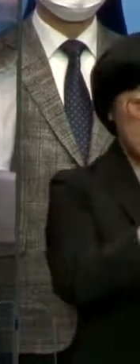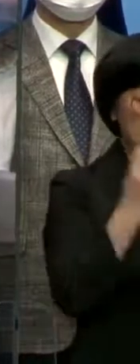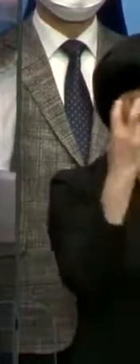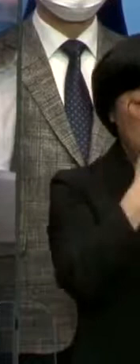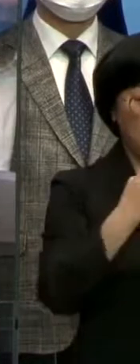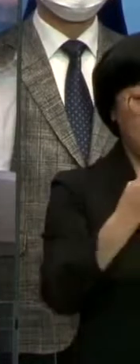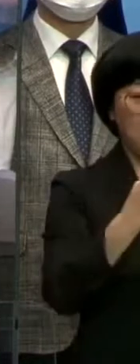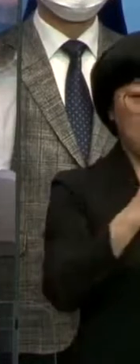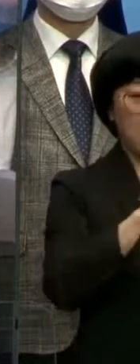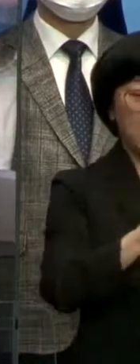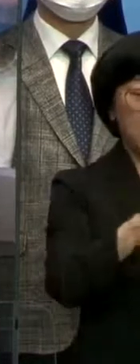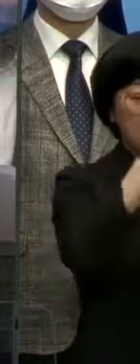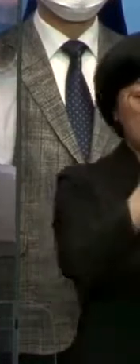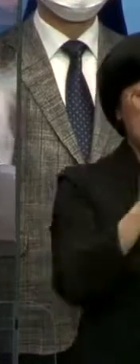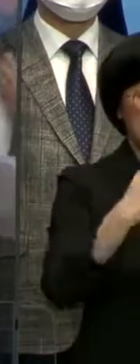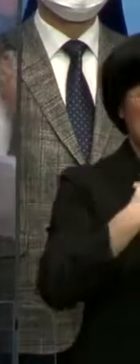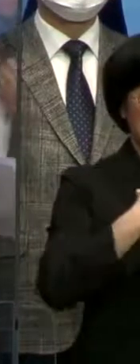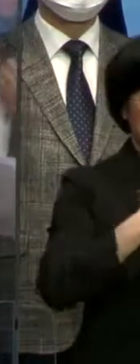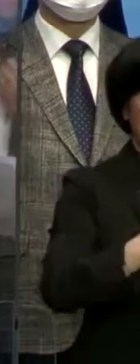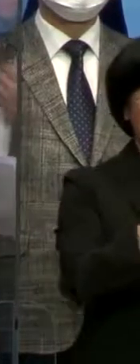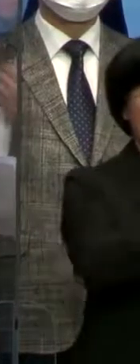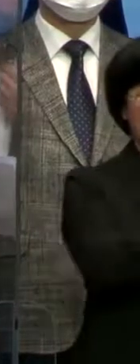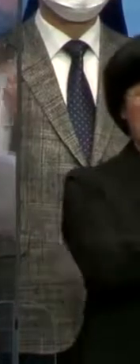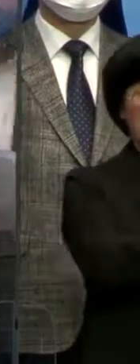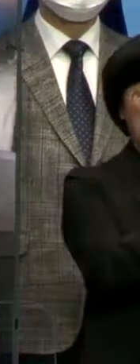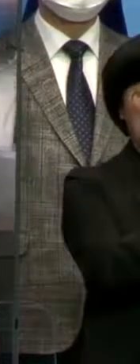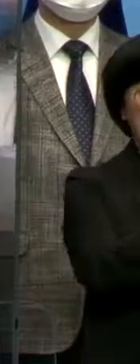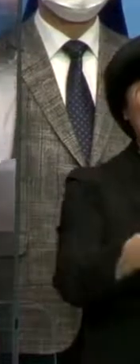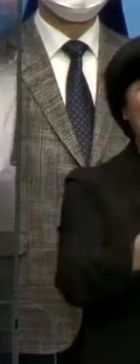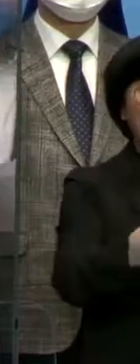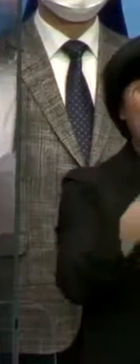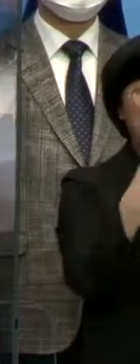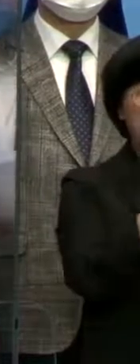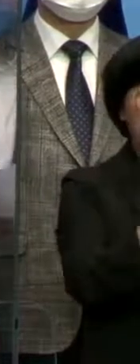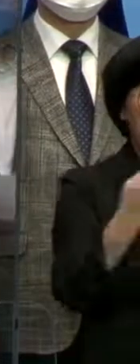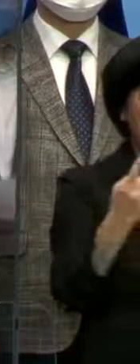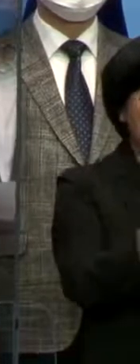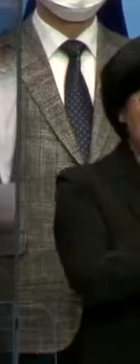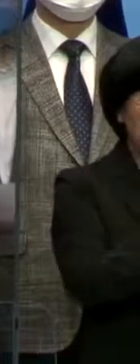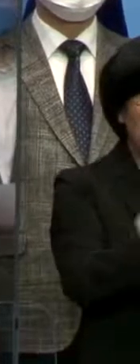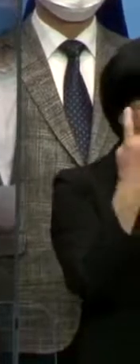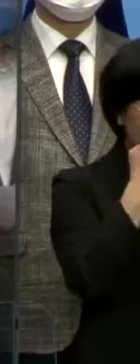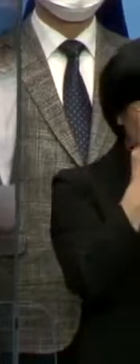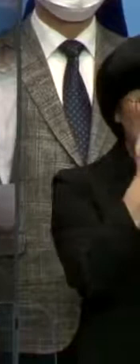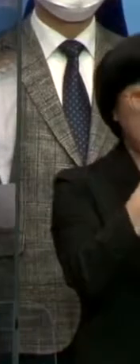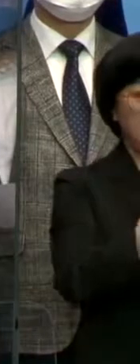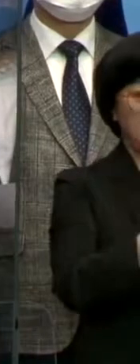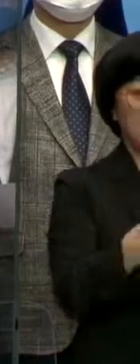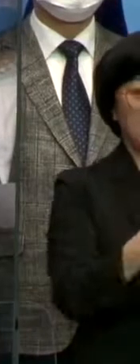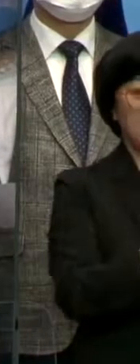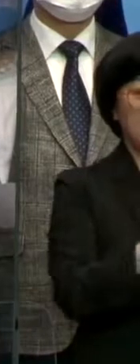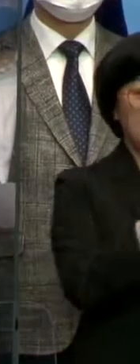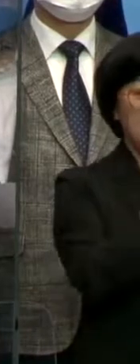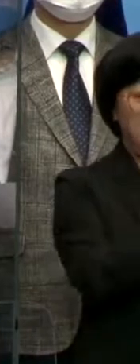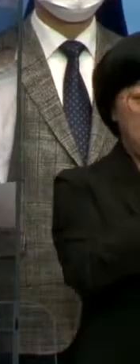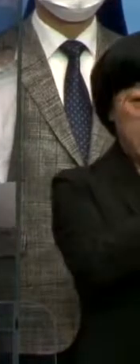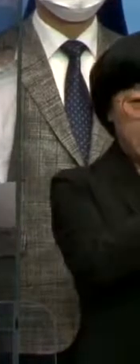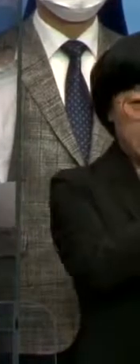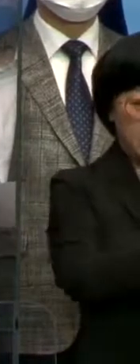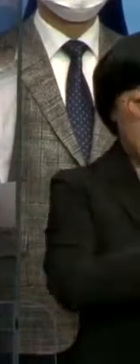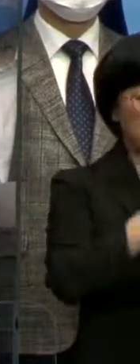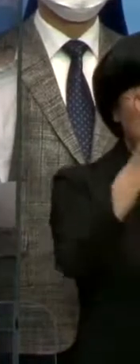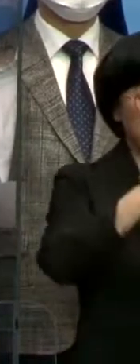제1법안심사소위원회는 이른바 환자안전3법이라 불리는 의료법 개정안을 심의했습니다. 이들 법안은